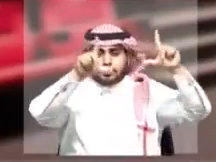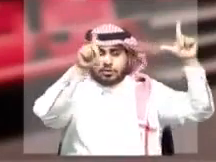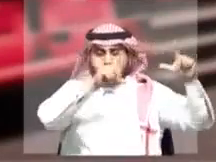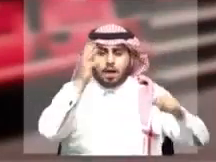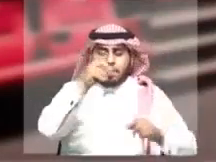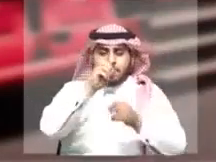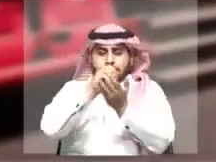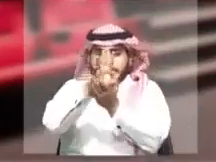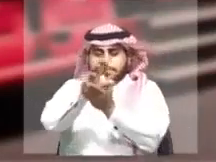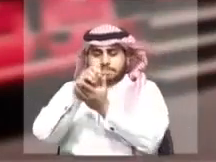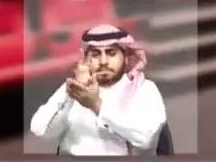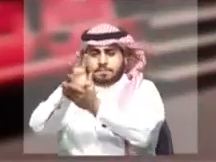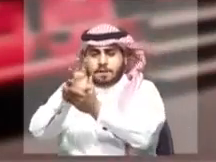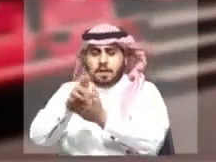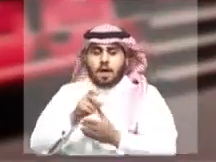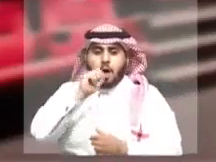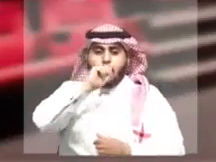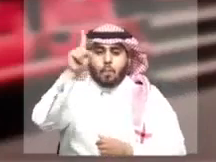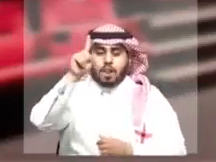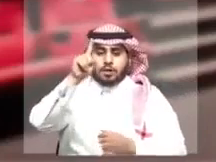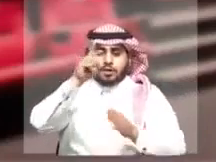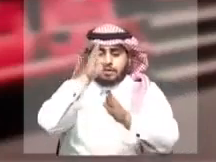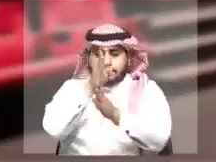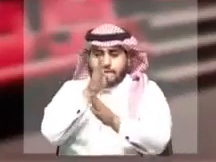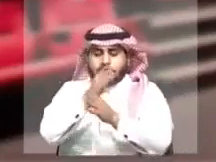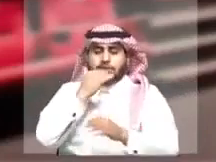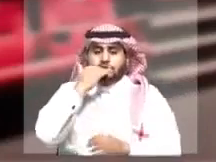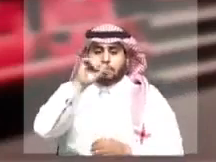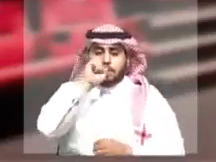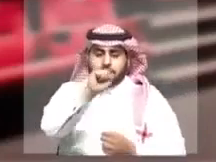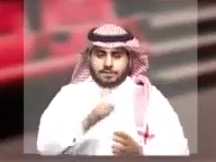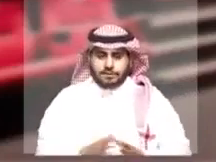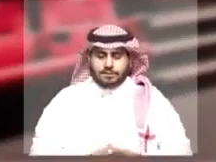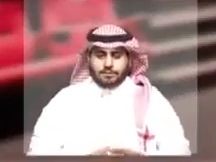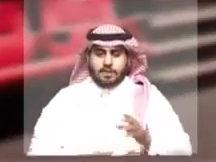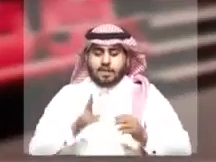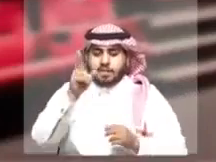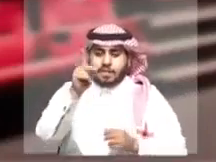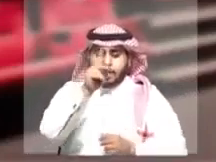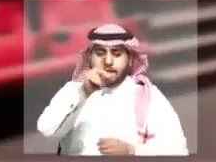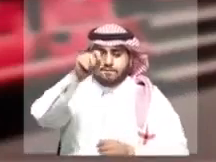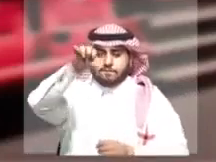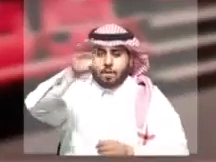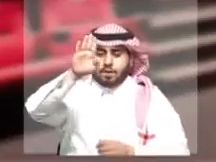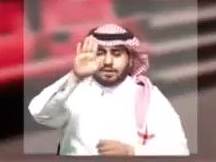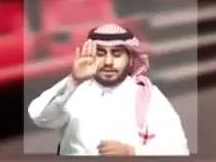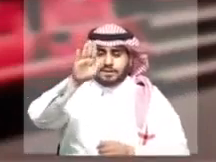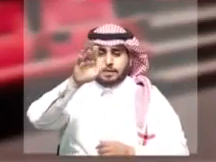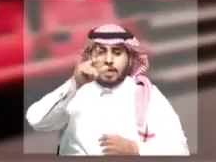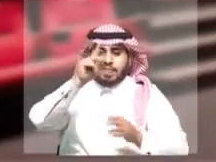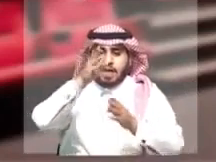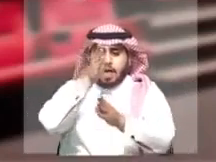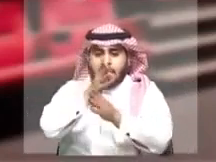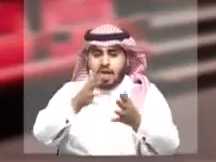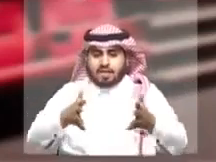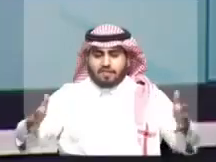سينمائي، بينها أول شاشة آي ماكس لعرض الأفلام للشباب وشاشة فوكس كيدز المخصصة لترفيه